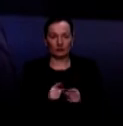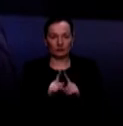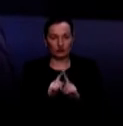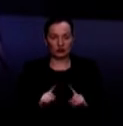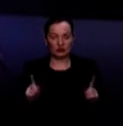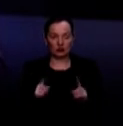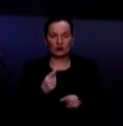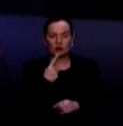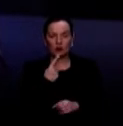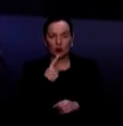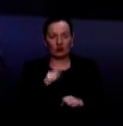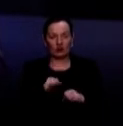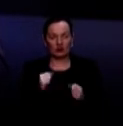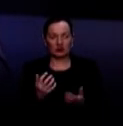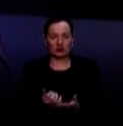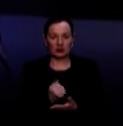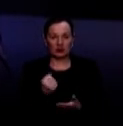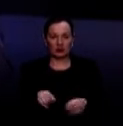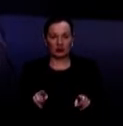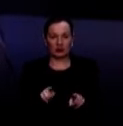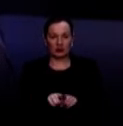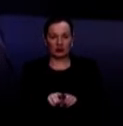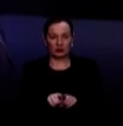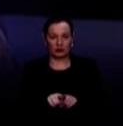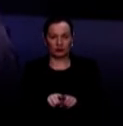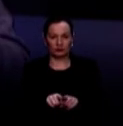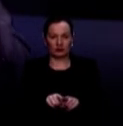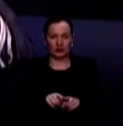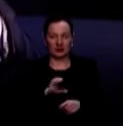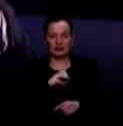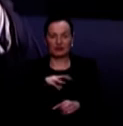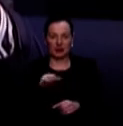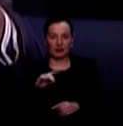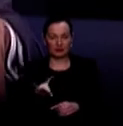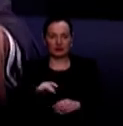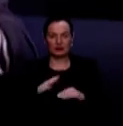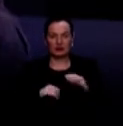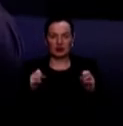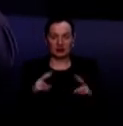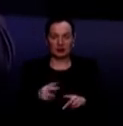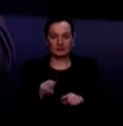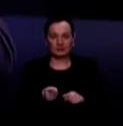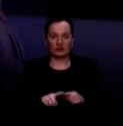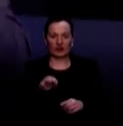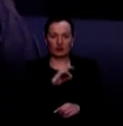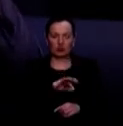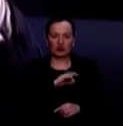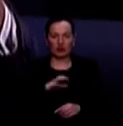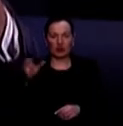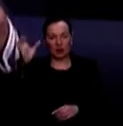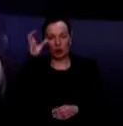спробувати знайти от таку річ в смарт-спеціалізації. Тобто смарт-спеціалізація – це використання науки,